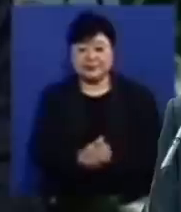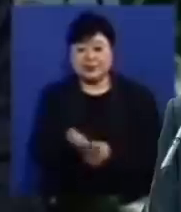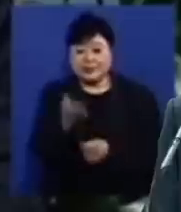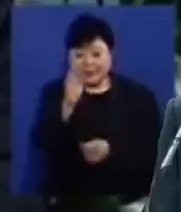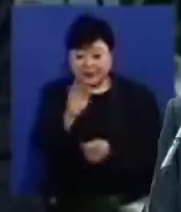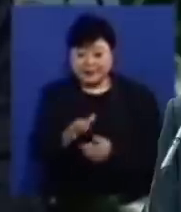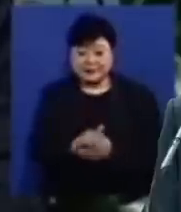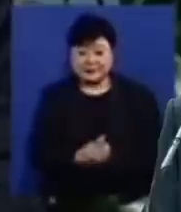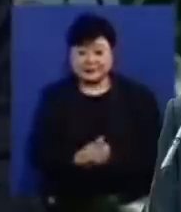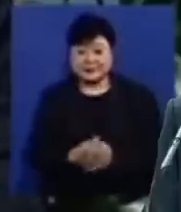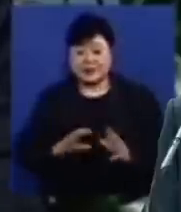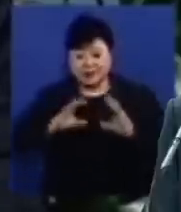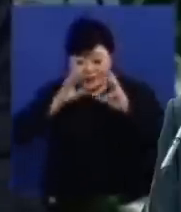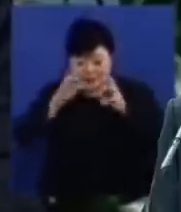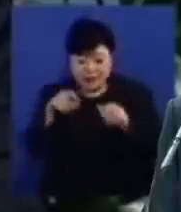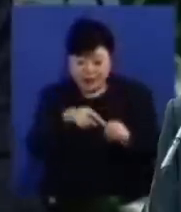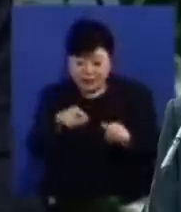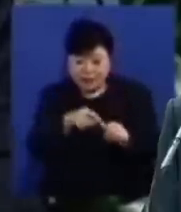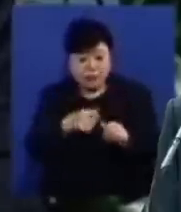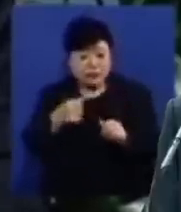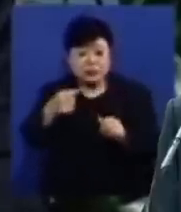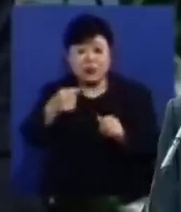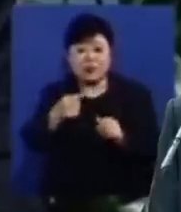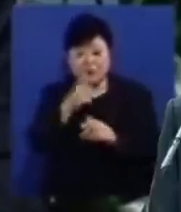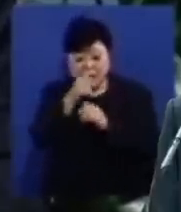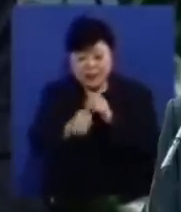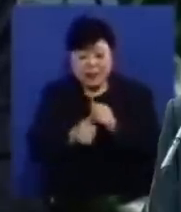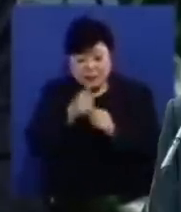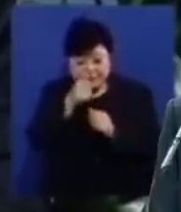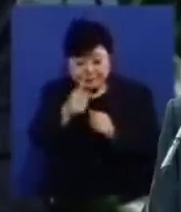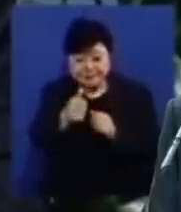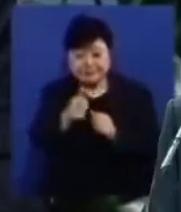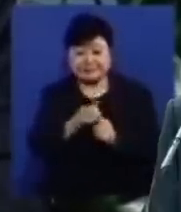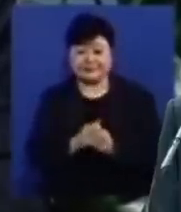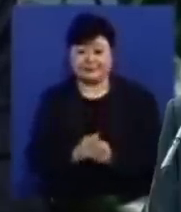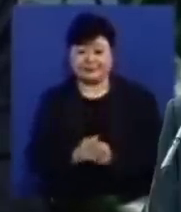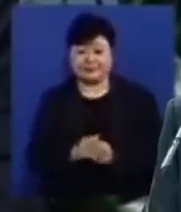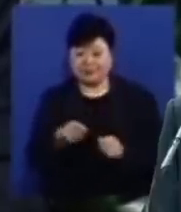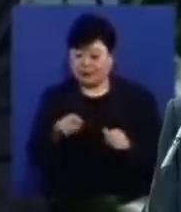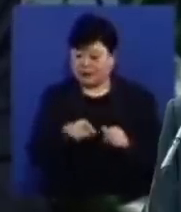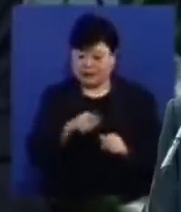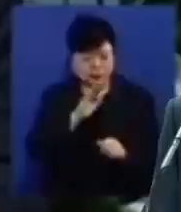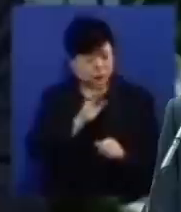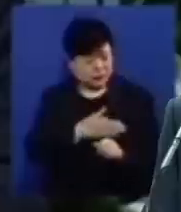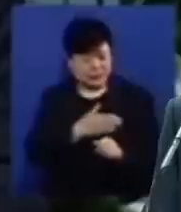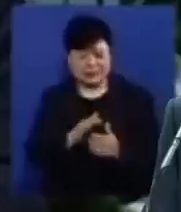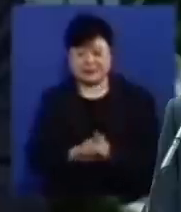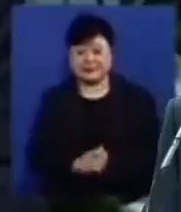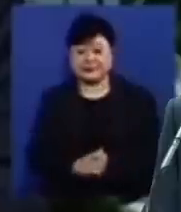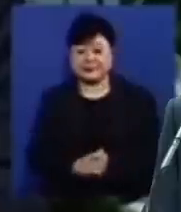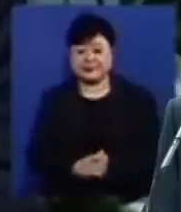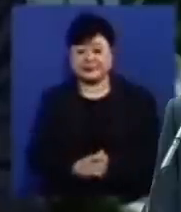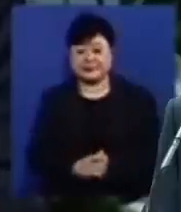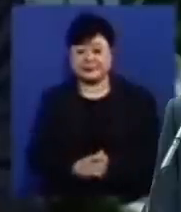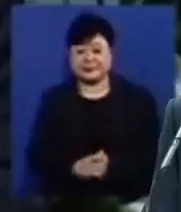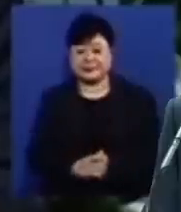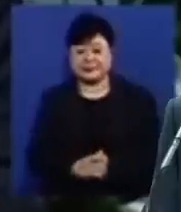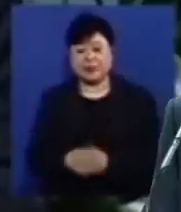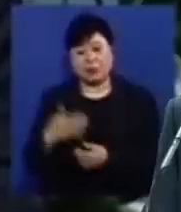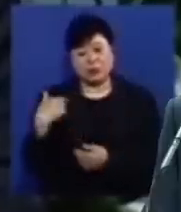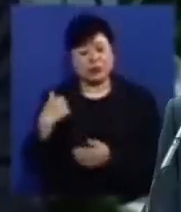그런데 세상 교육을 가지고는 하나님을 가르치지 못합니다.